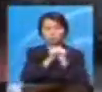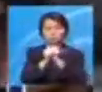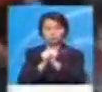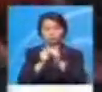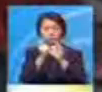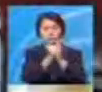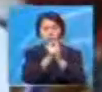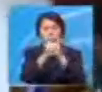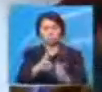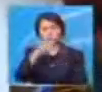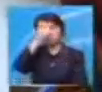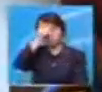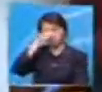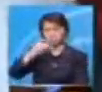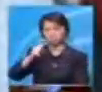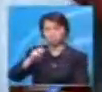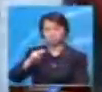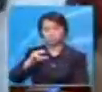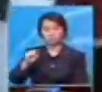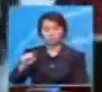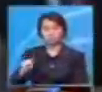peguam Datuk Hanif